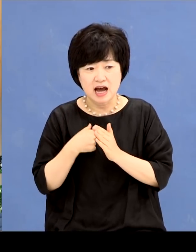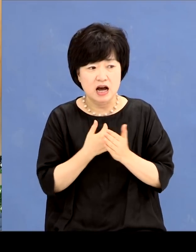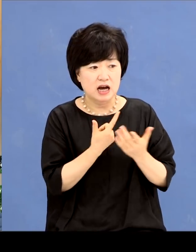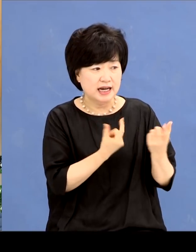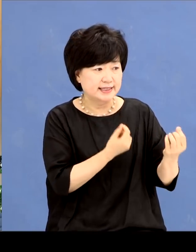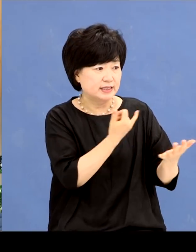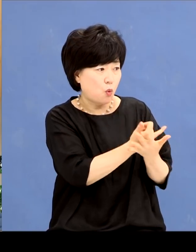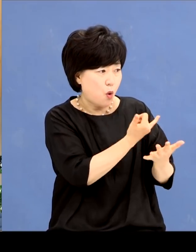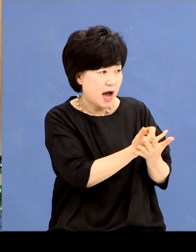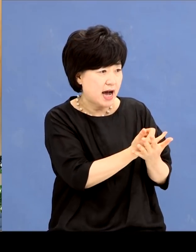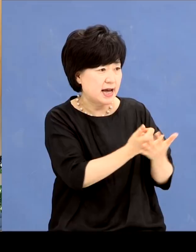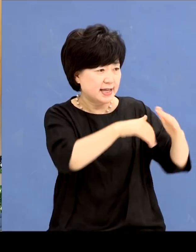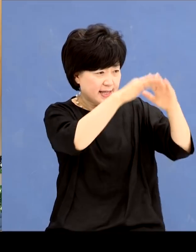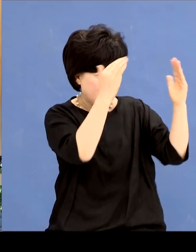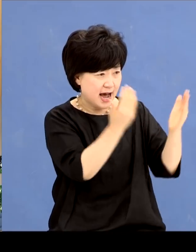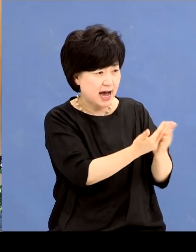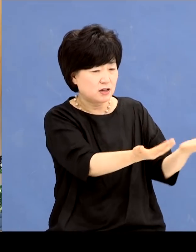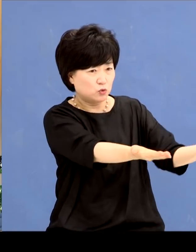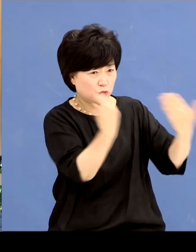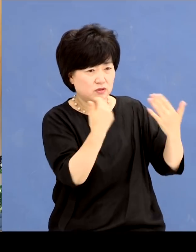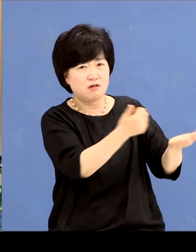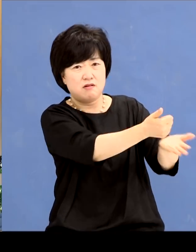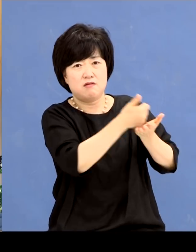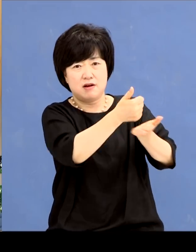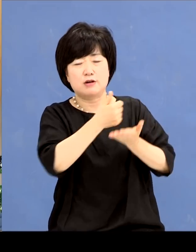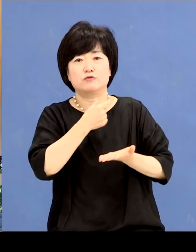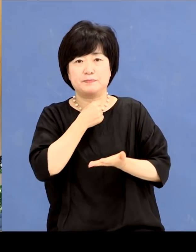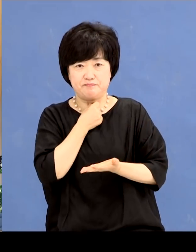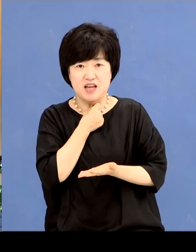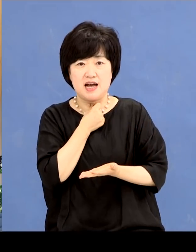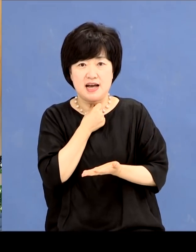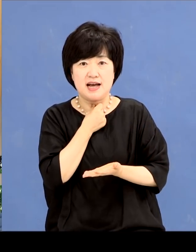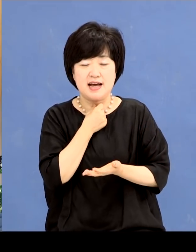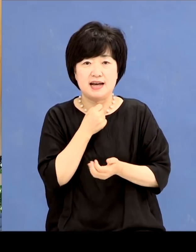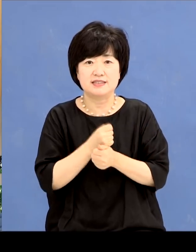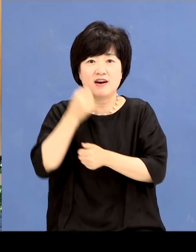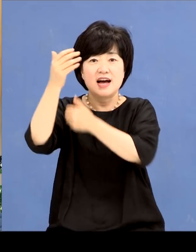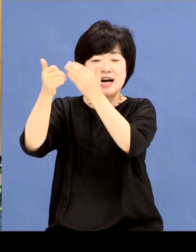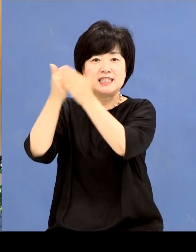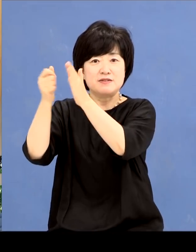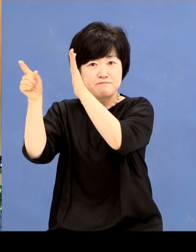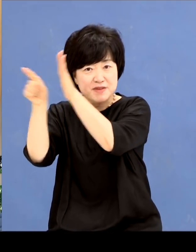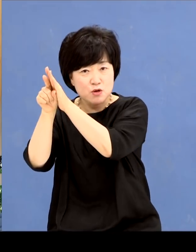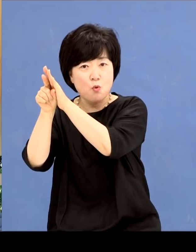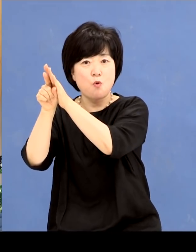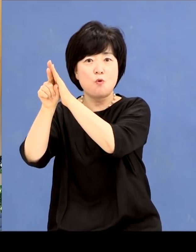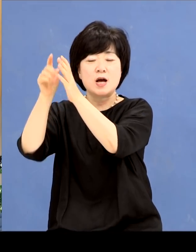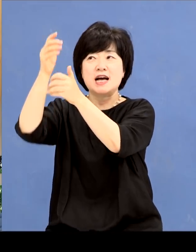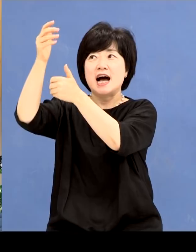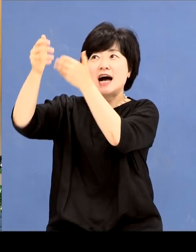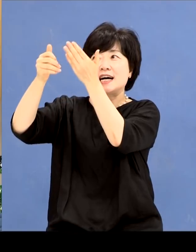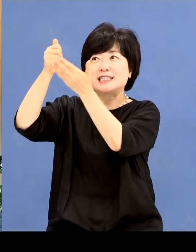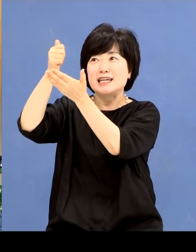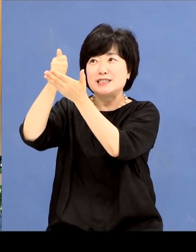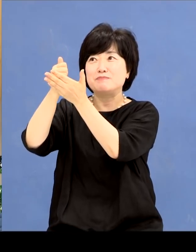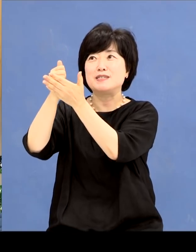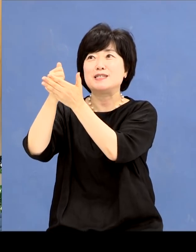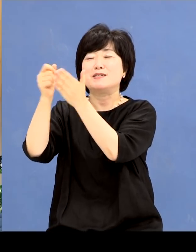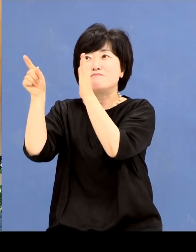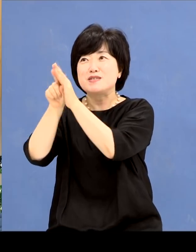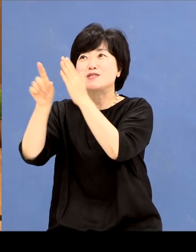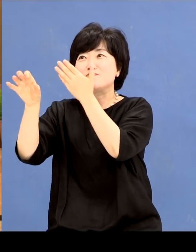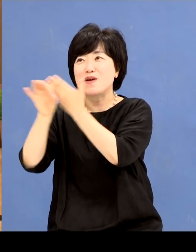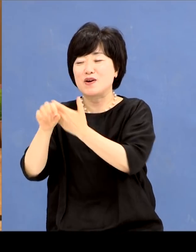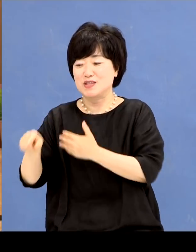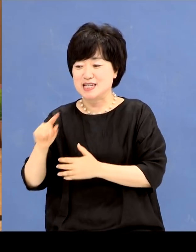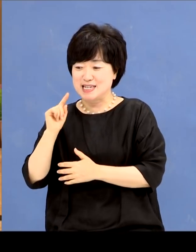초청을 해야겠다. 그래서 하나님을 정말 믿고 하나님을 의지할 때 하나님께서 이런 예쁜 가정을